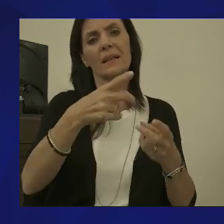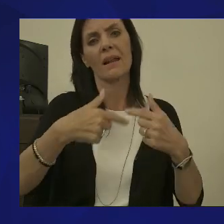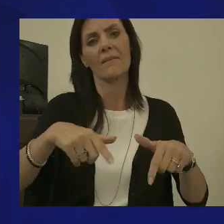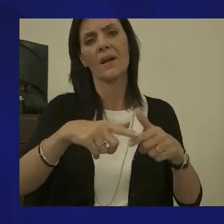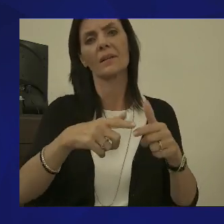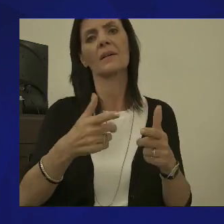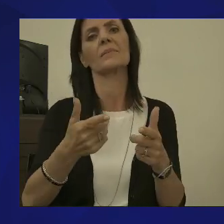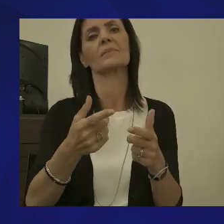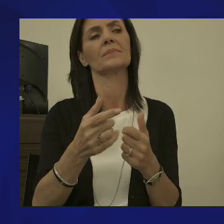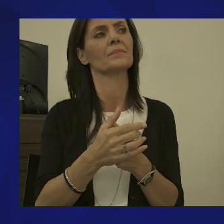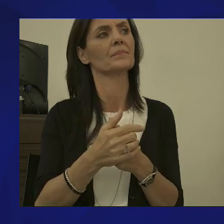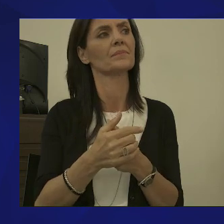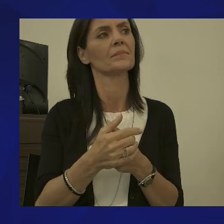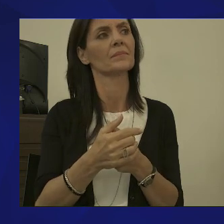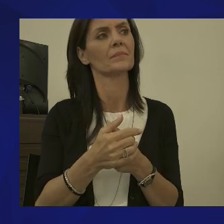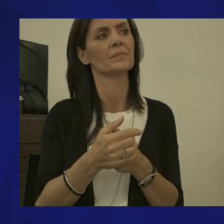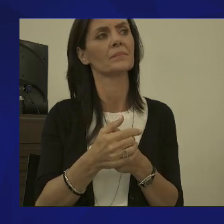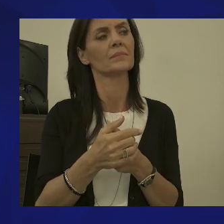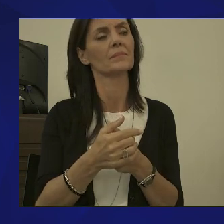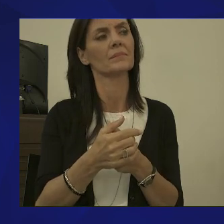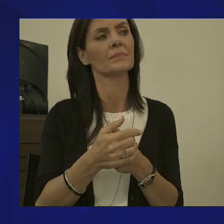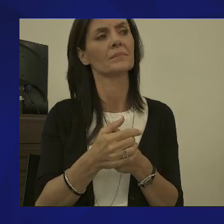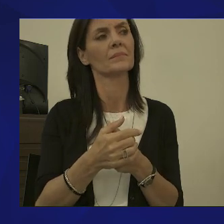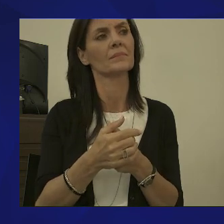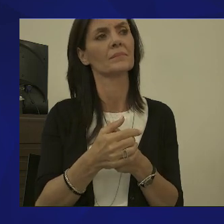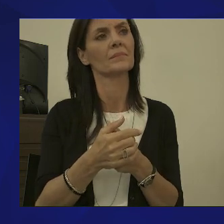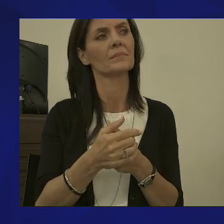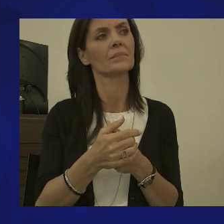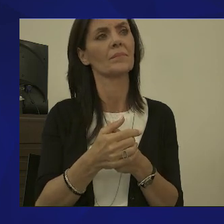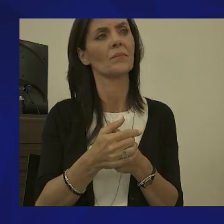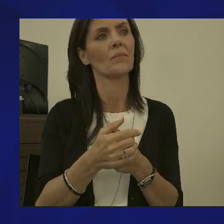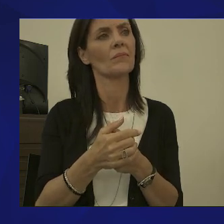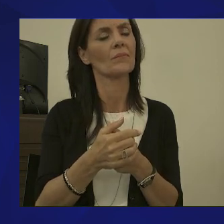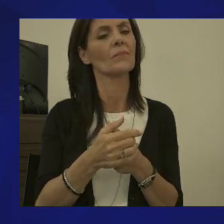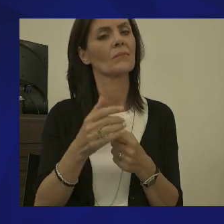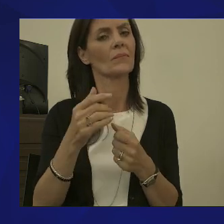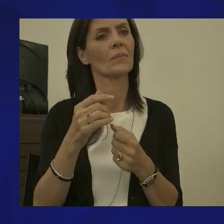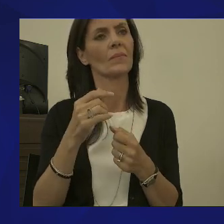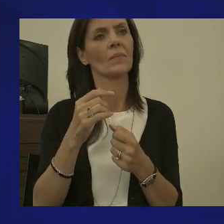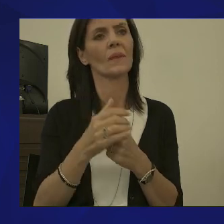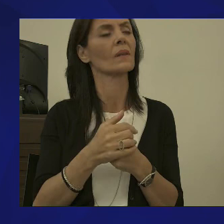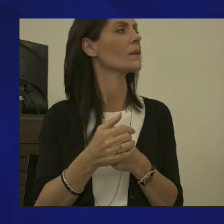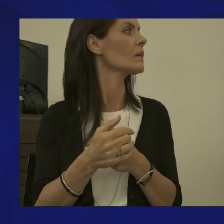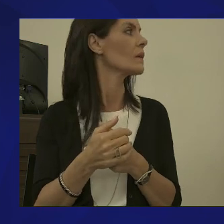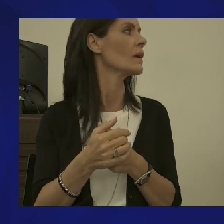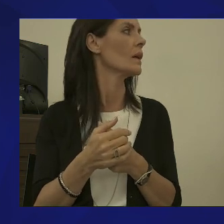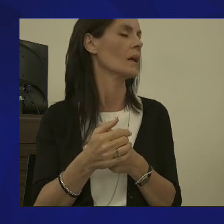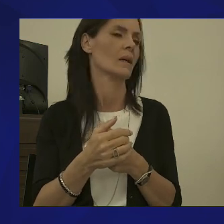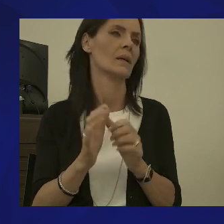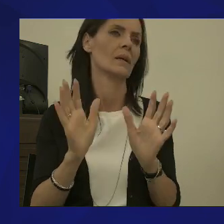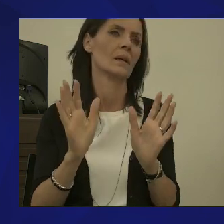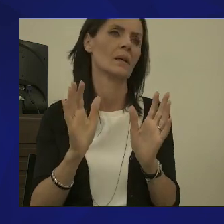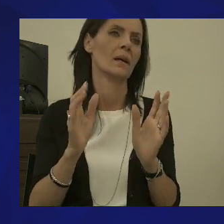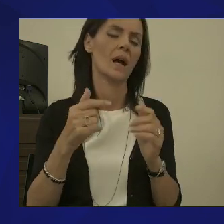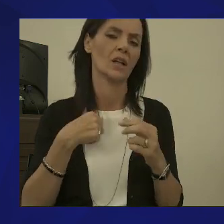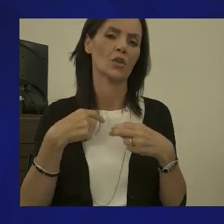בצד בחזית הדרומית. פונה לשביל, כן. הדרומית, כן. נכון. שרית, שרית, אנחנו בעצם מסירים... רגע, שנייה, אנחנו מסירים את